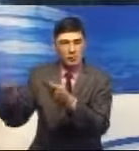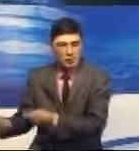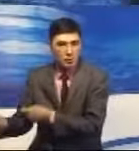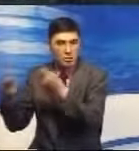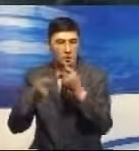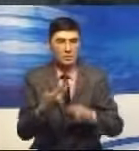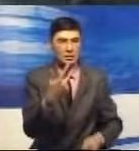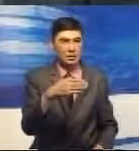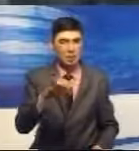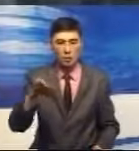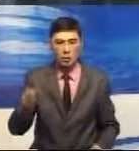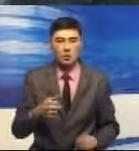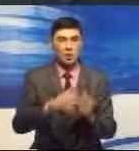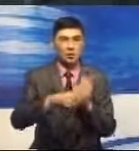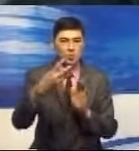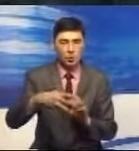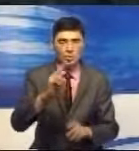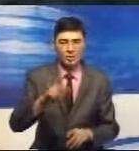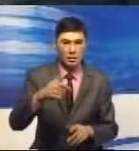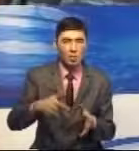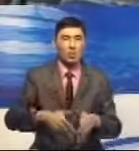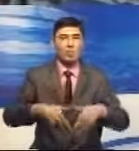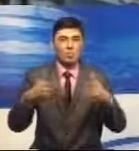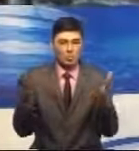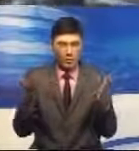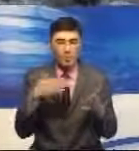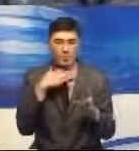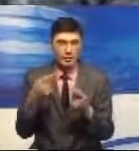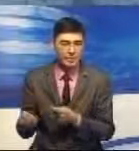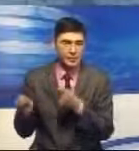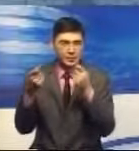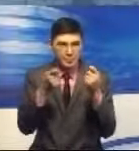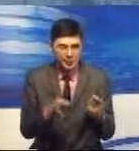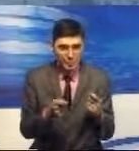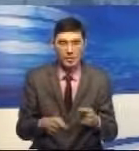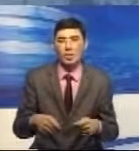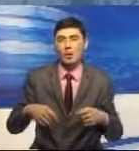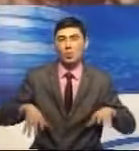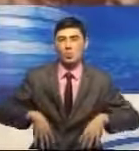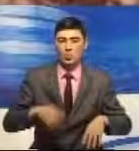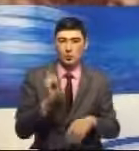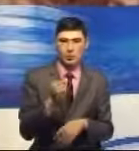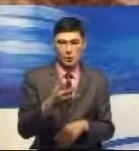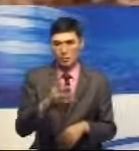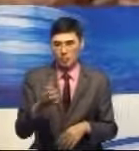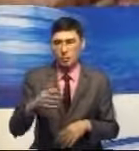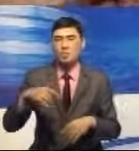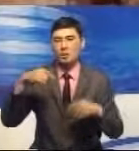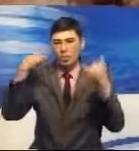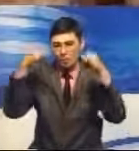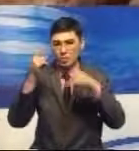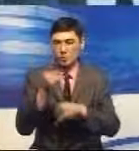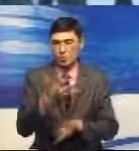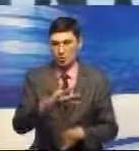тонна 640 келден астам ет әкелінген. Жылқы еті 1500, сиыр еті 1400, қой еті 1200 теңгеден